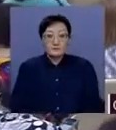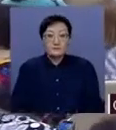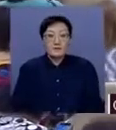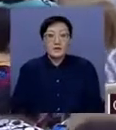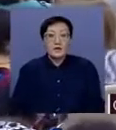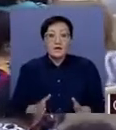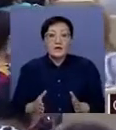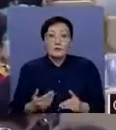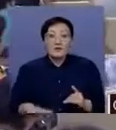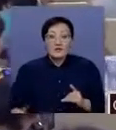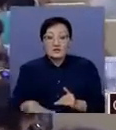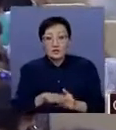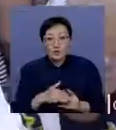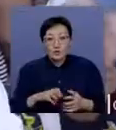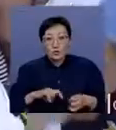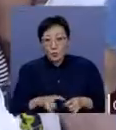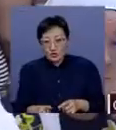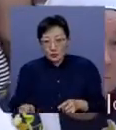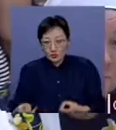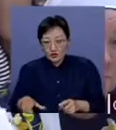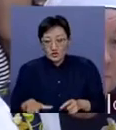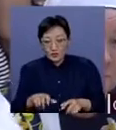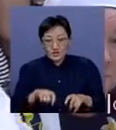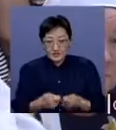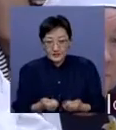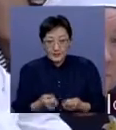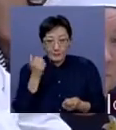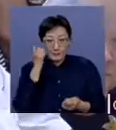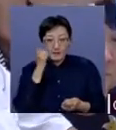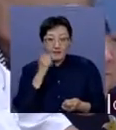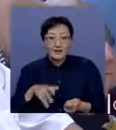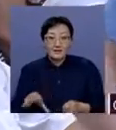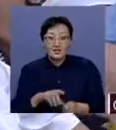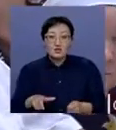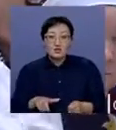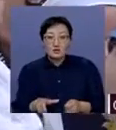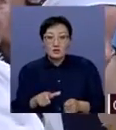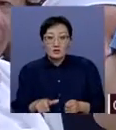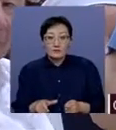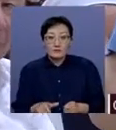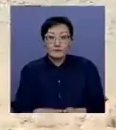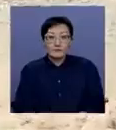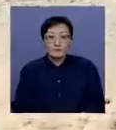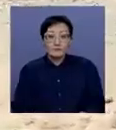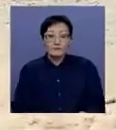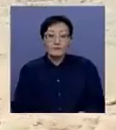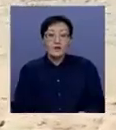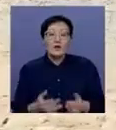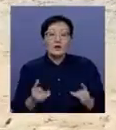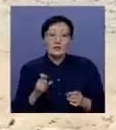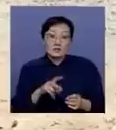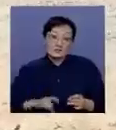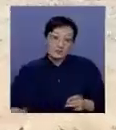Естің алымыздың барлығы ойық-ойық-ойық, тозығы жетіп, бордюрдің бәрі қиратып кетті. Тып-тыныш тұрған түйнеді. Қазір